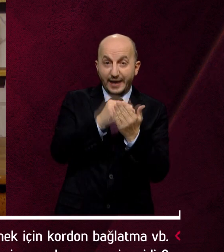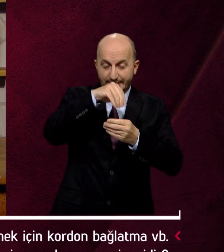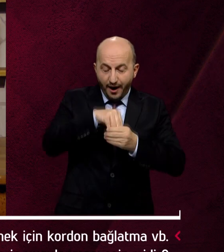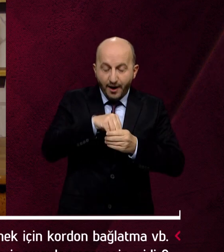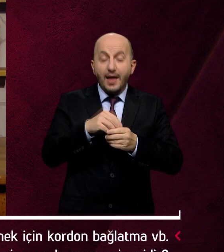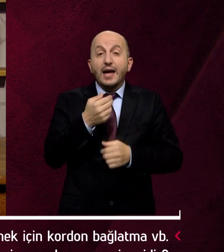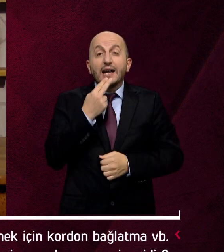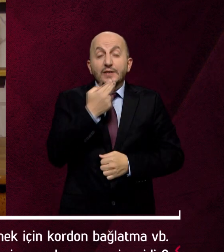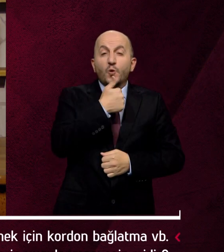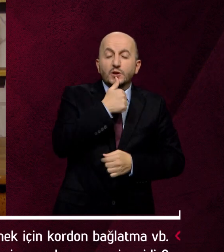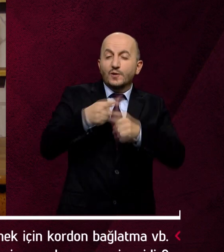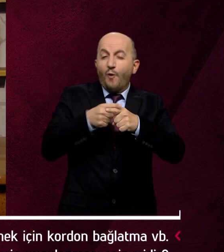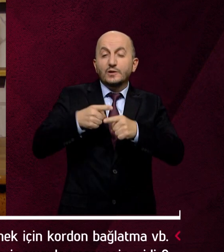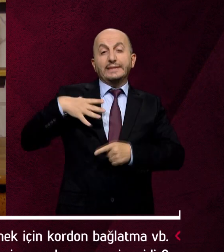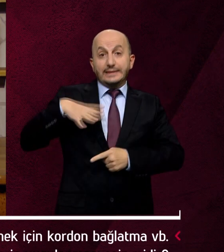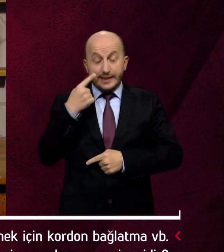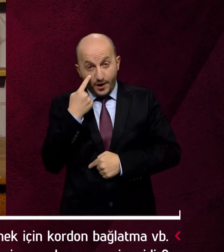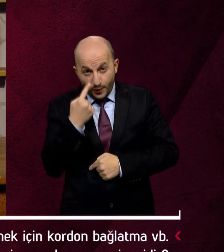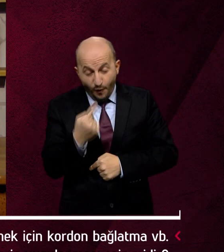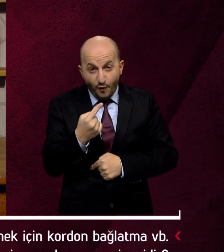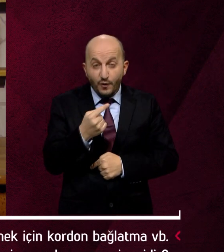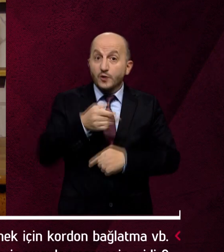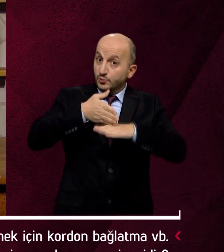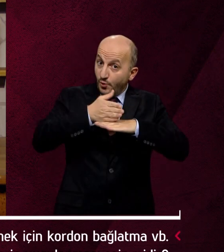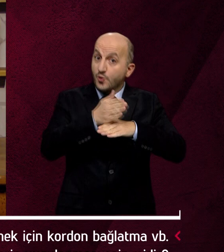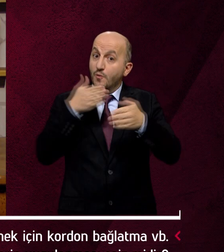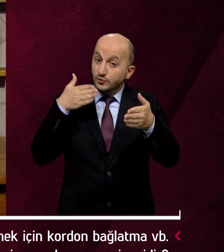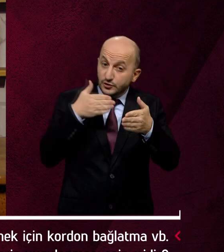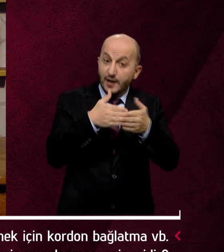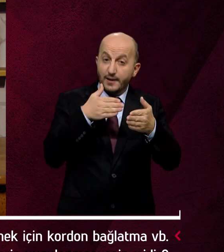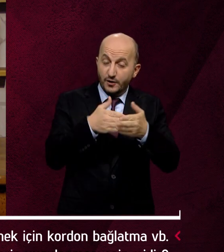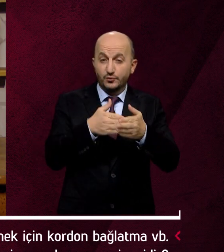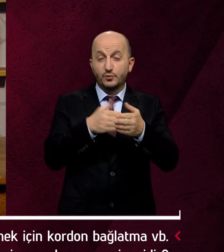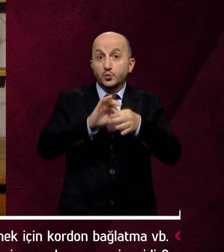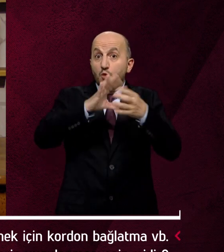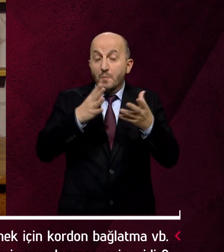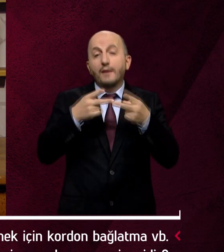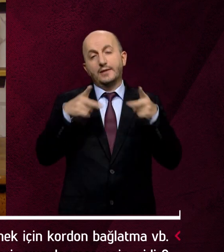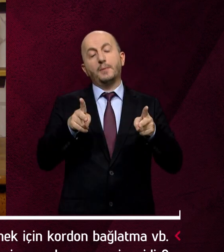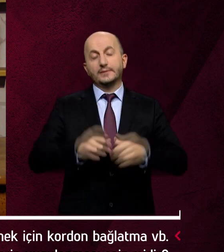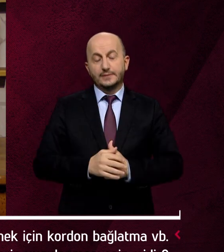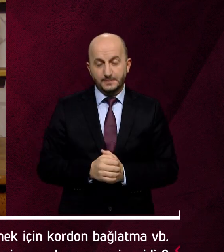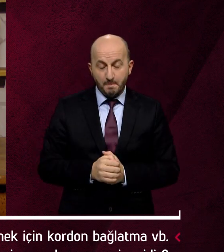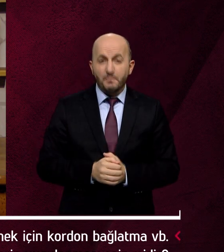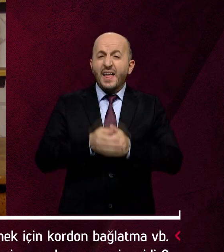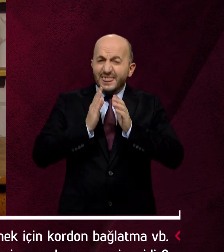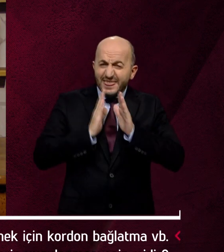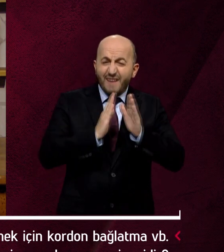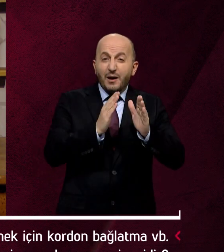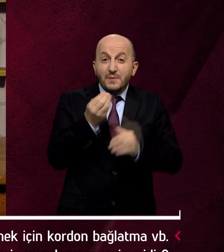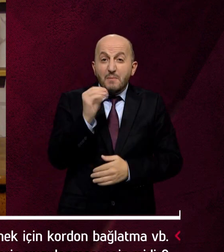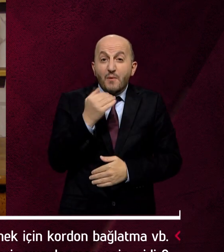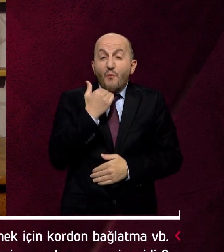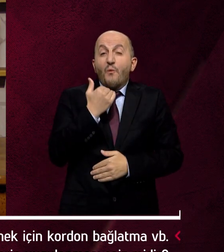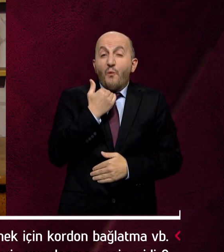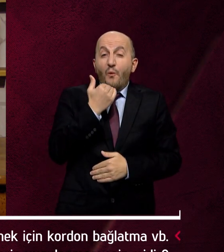konularda karı kocanın ortak isteğine göre meşru çarelere başvurulması caizdir. Devamlı